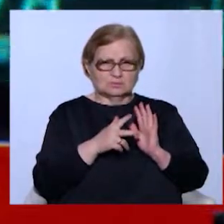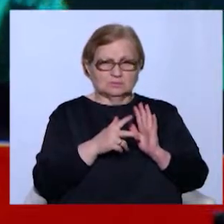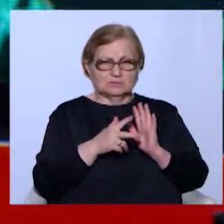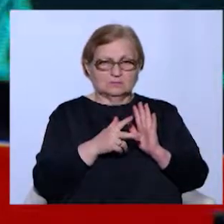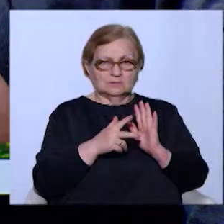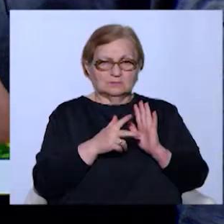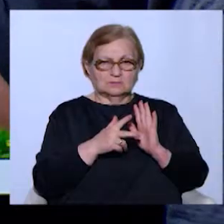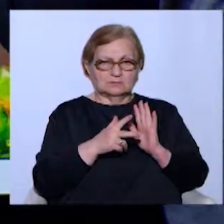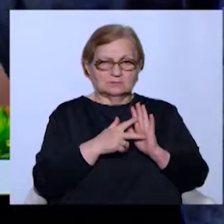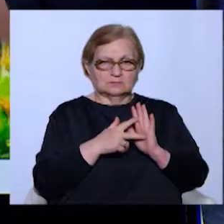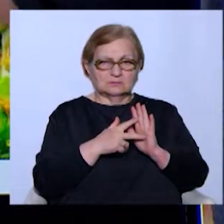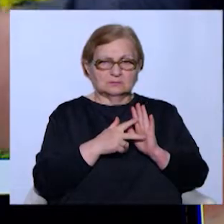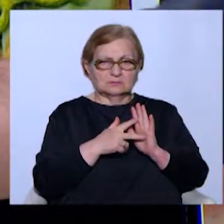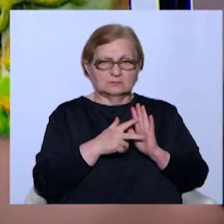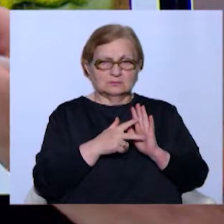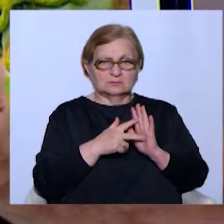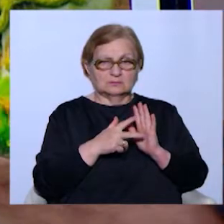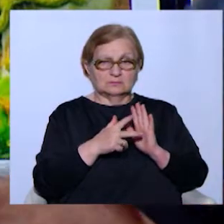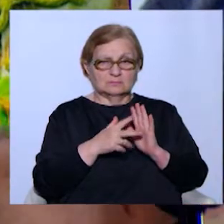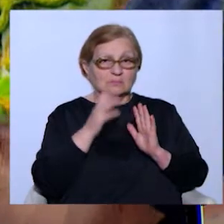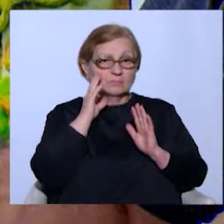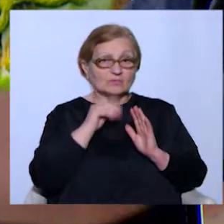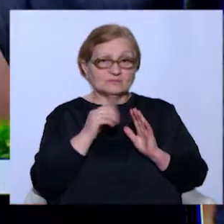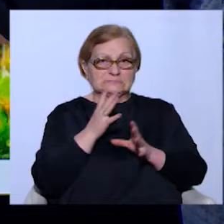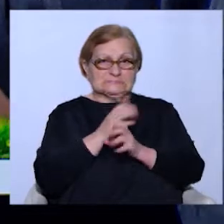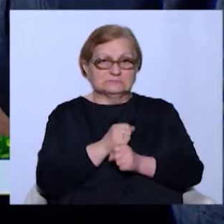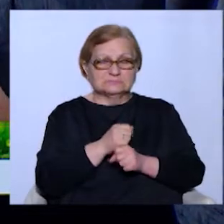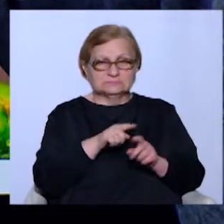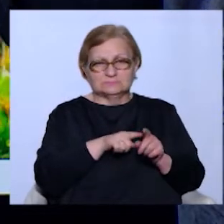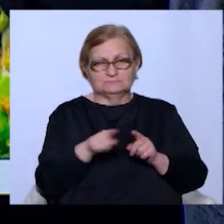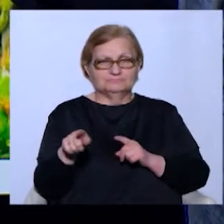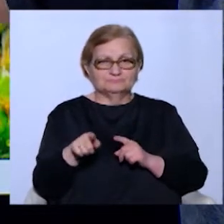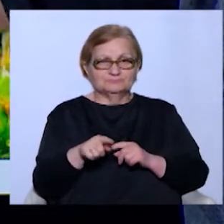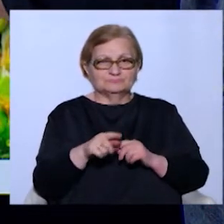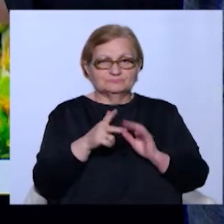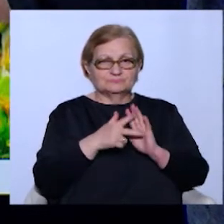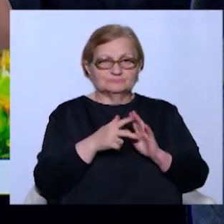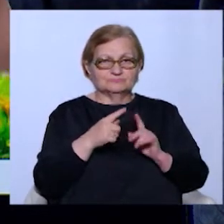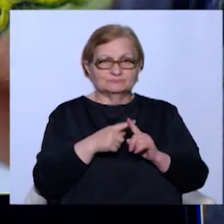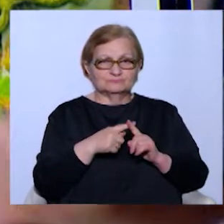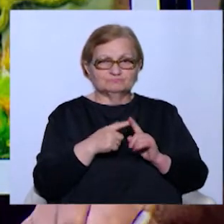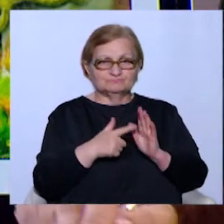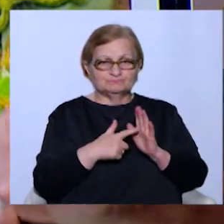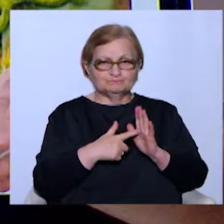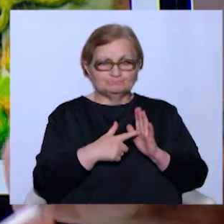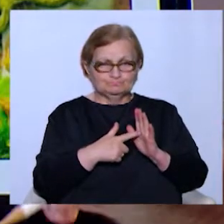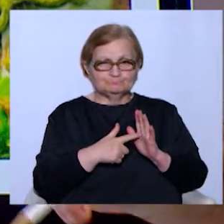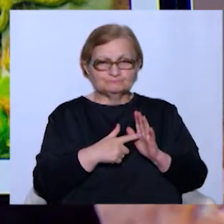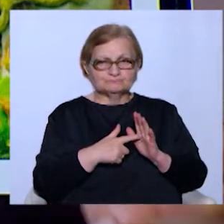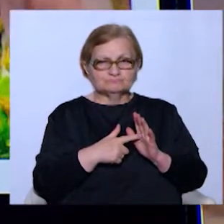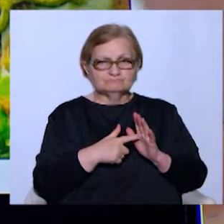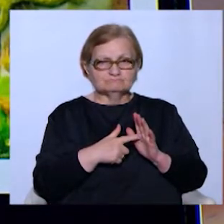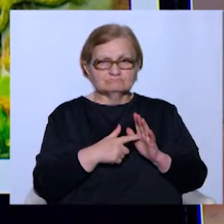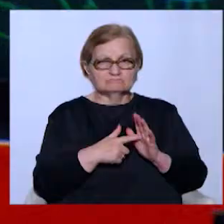აქეთ წამოვიდეთ. ან ქვემოთ იქნებ უფრო მოკლეზე მოუჭრათ. წავიდეთ ქვემოთ. 8-ს და უმატოთ 7.